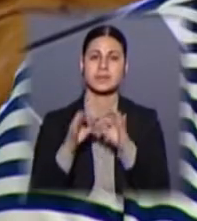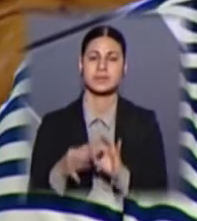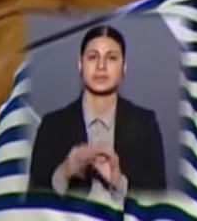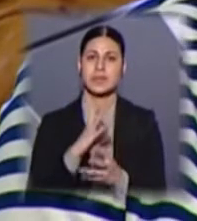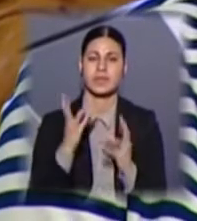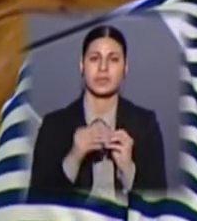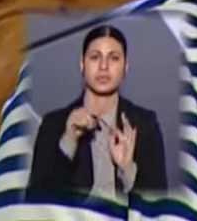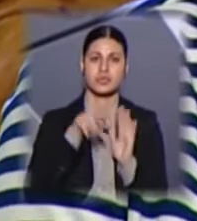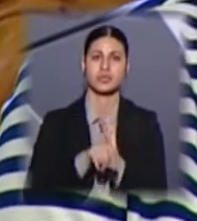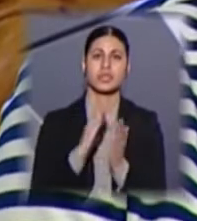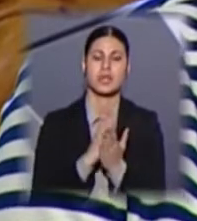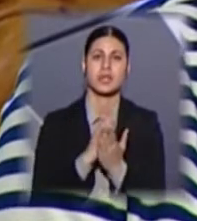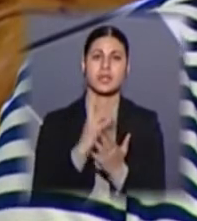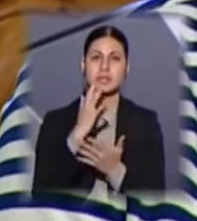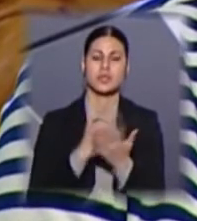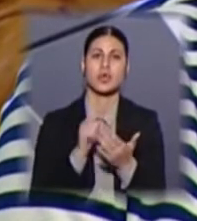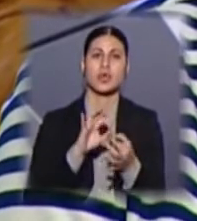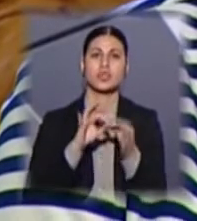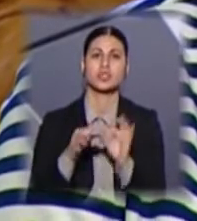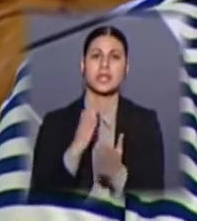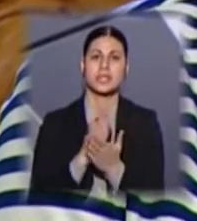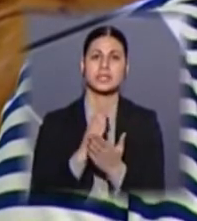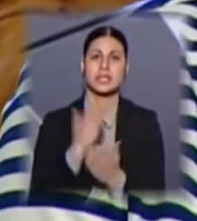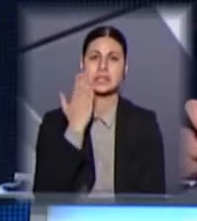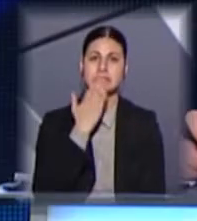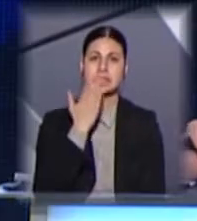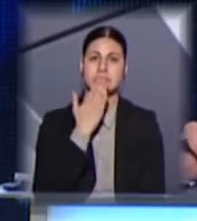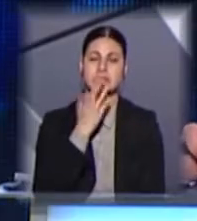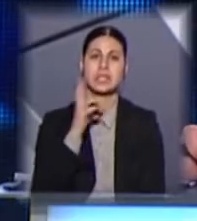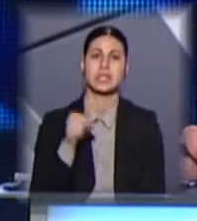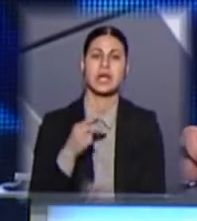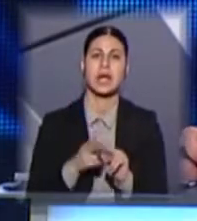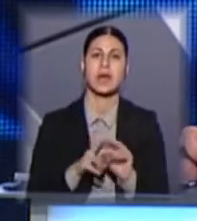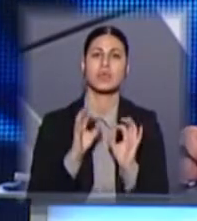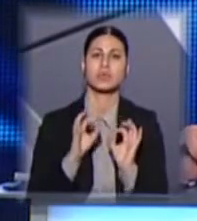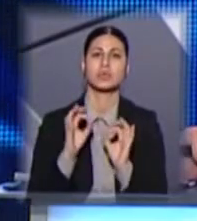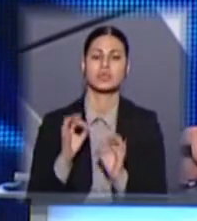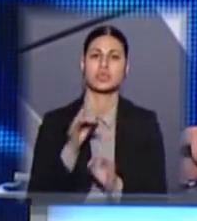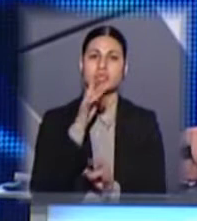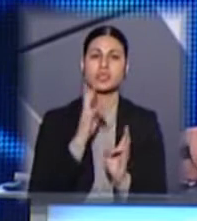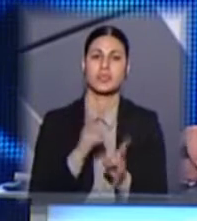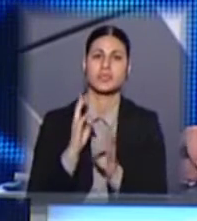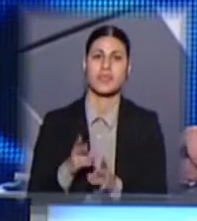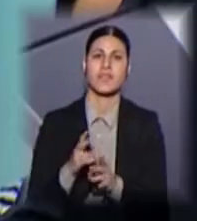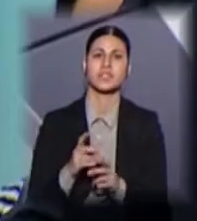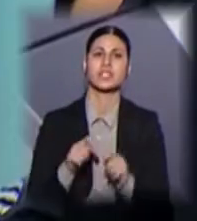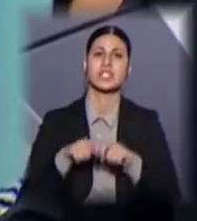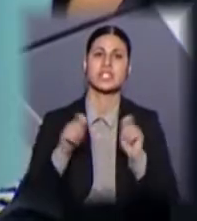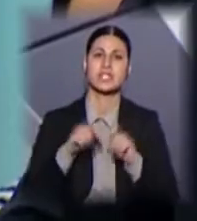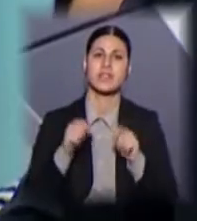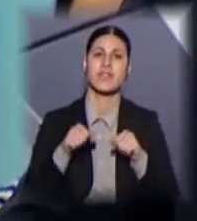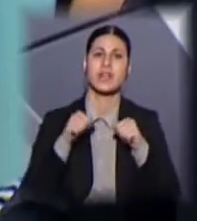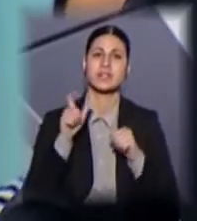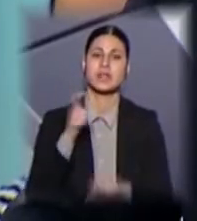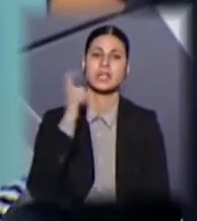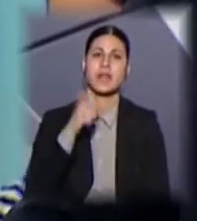იყოს გააჩნია რაშინა არსის და რამოცულობის არის წიგნი. და ამ კონკრეტულ შემთხვევაში ირღვევა საავტორო უფლებების მთელი